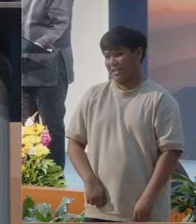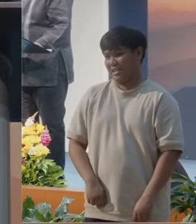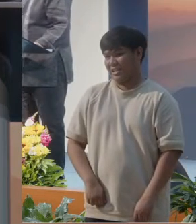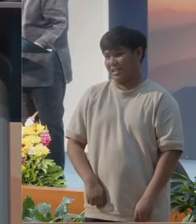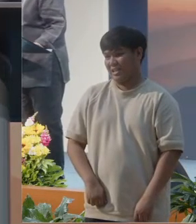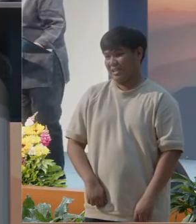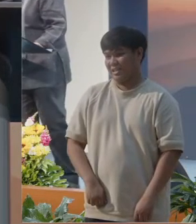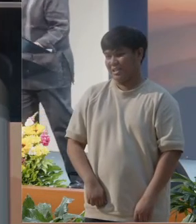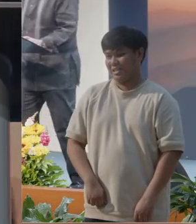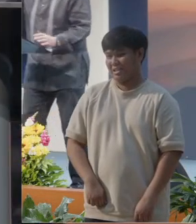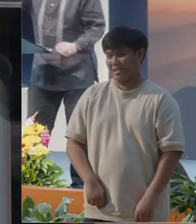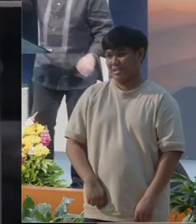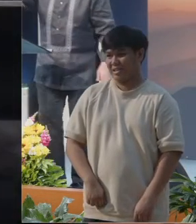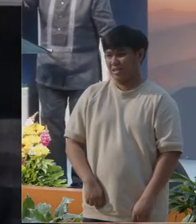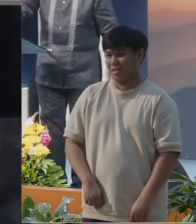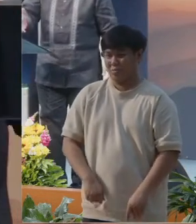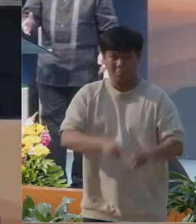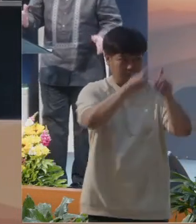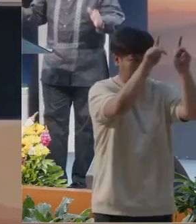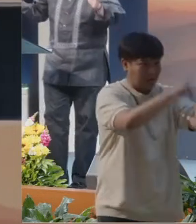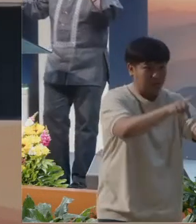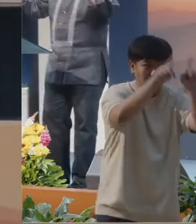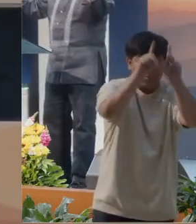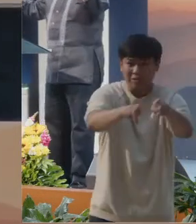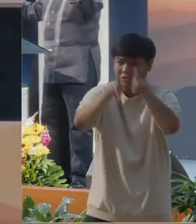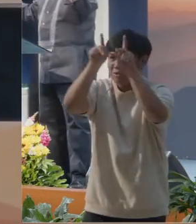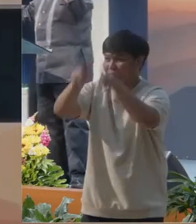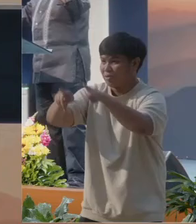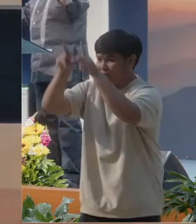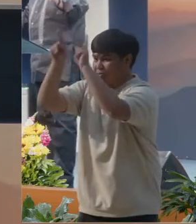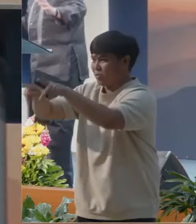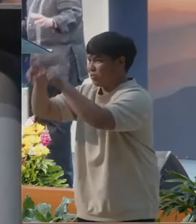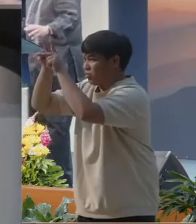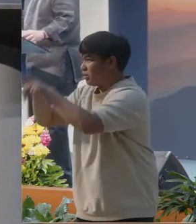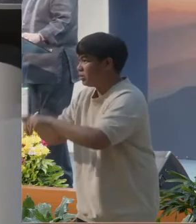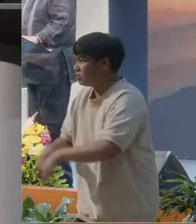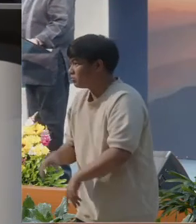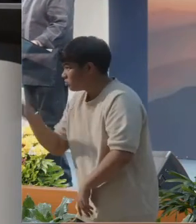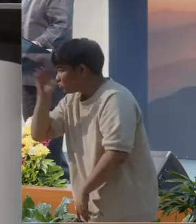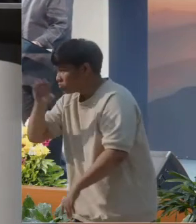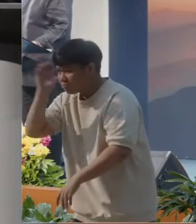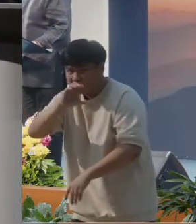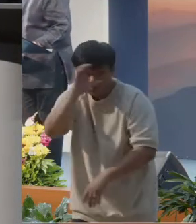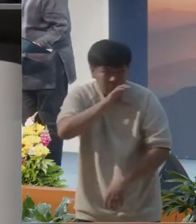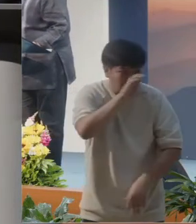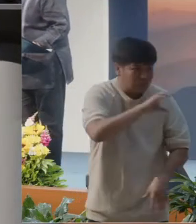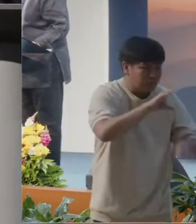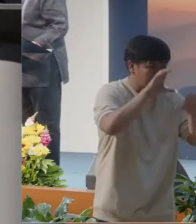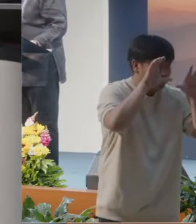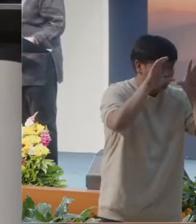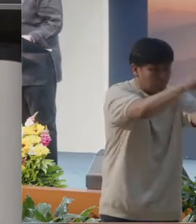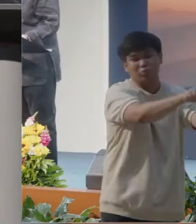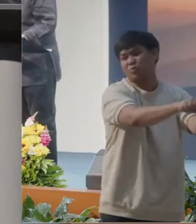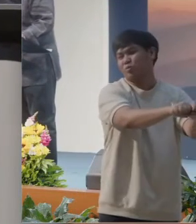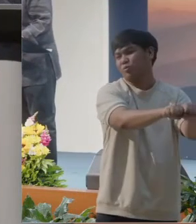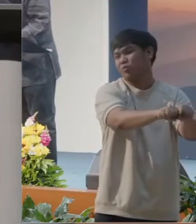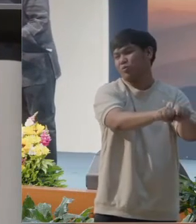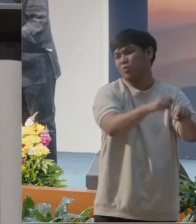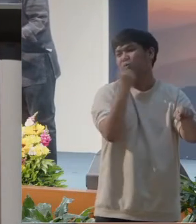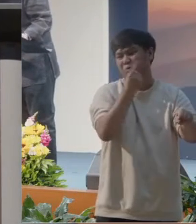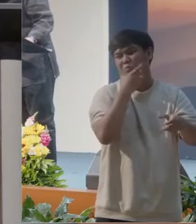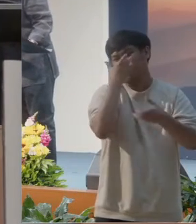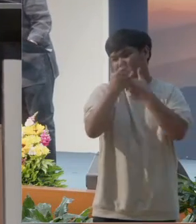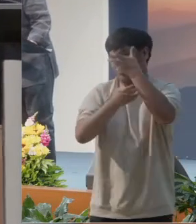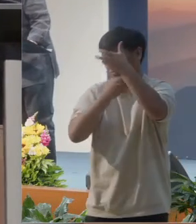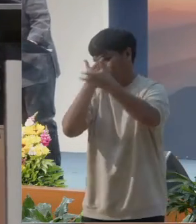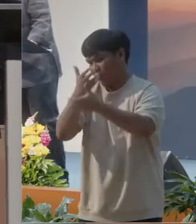guarding eh. Isa-isa, hinahanap eh. Wala nang lusot. Wala nang escape. Saka siya umamin. Sa